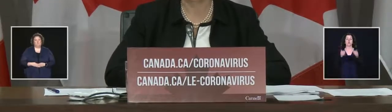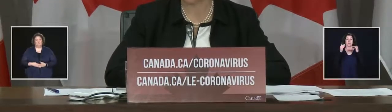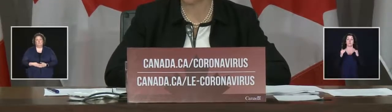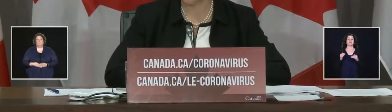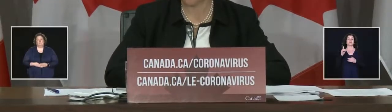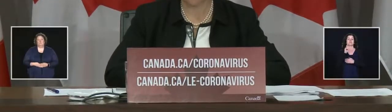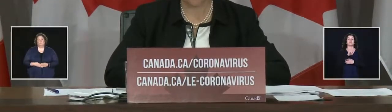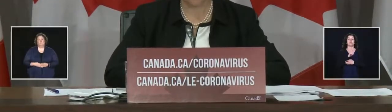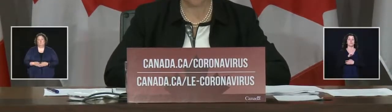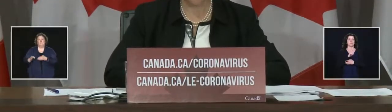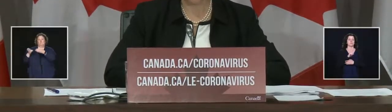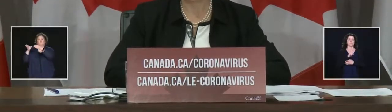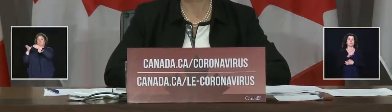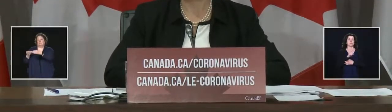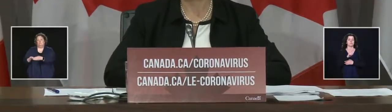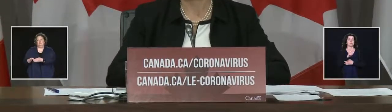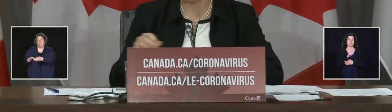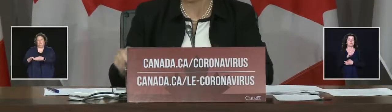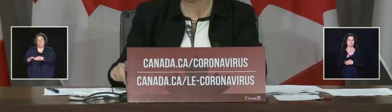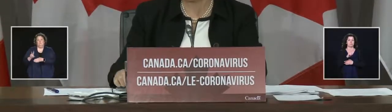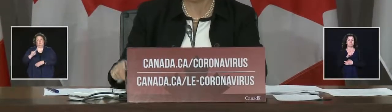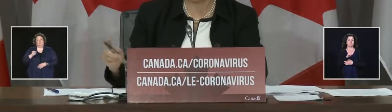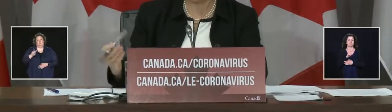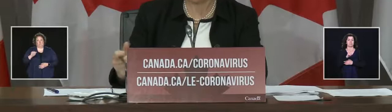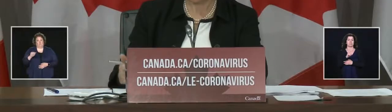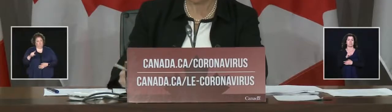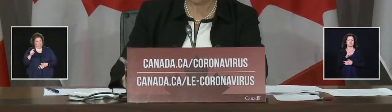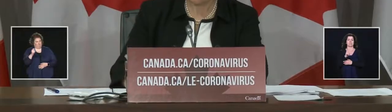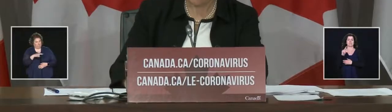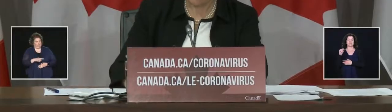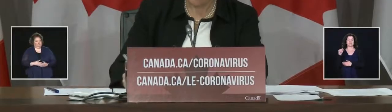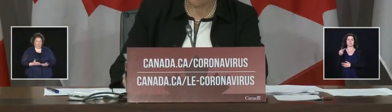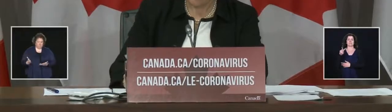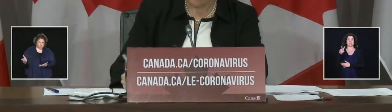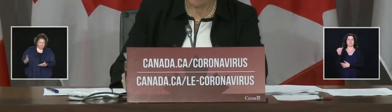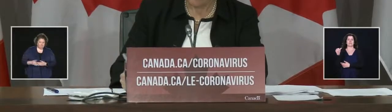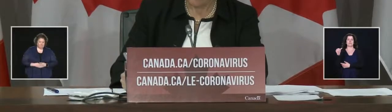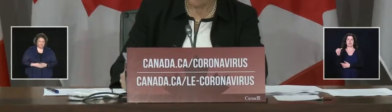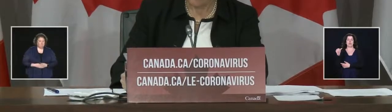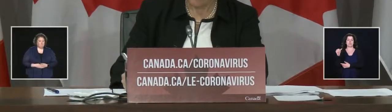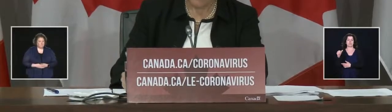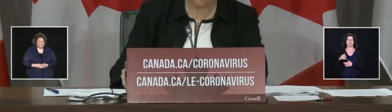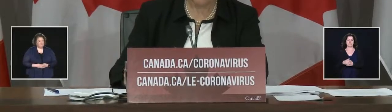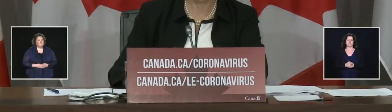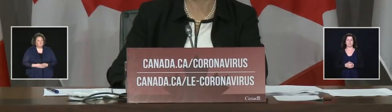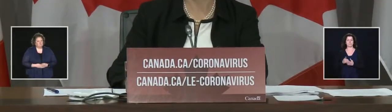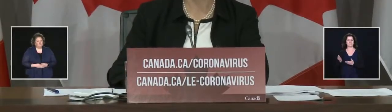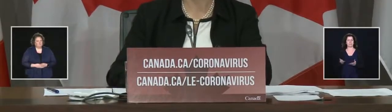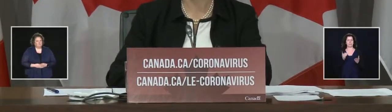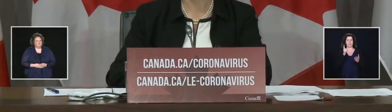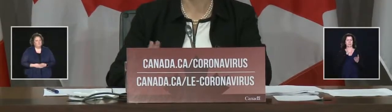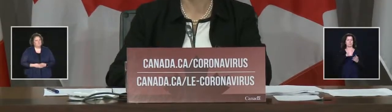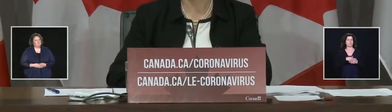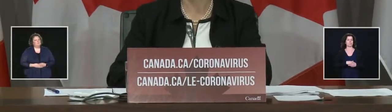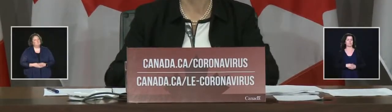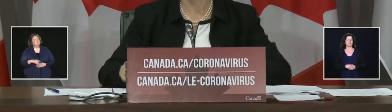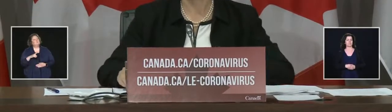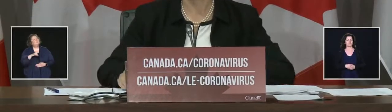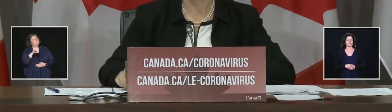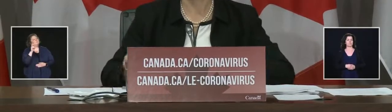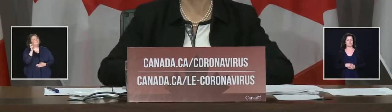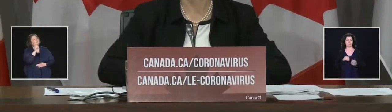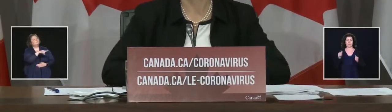Filia avec TVA. Please go ahead, offre la parole. Oui, bonjour. Question pour la vice-première ministre, Mme Freeland. Est-ce que vous pouvez confirmer